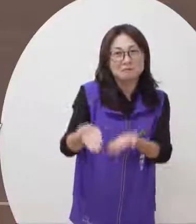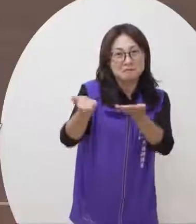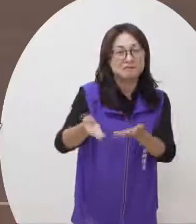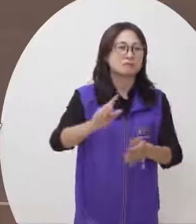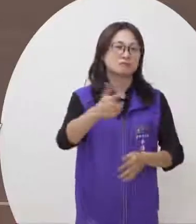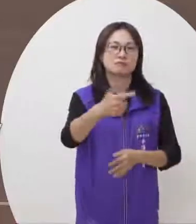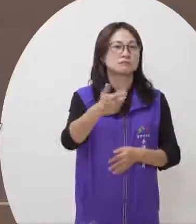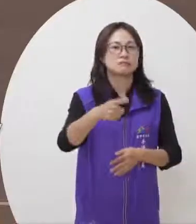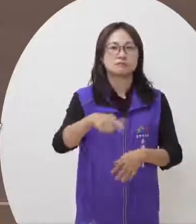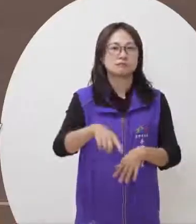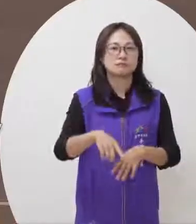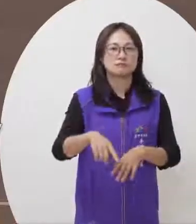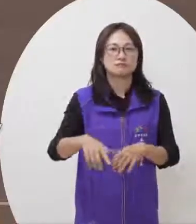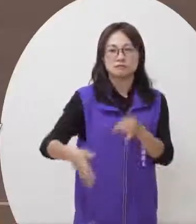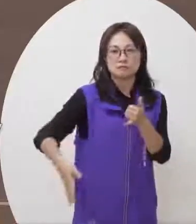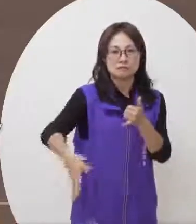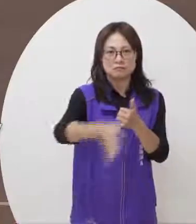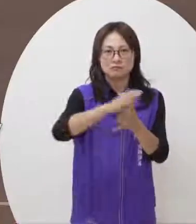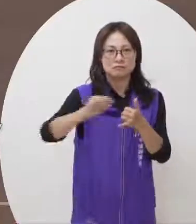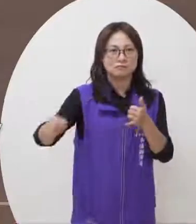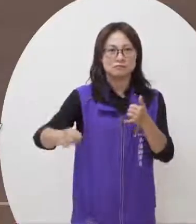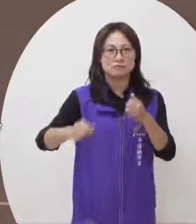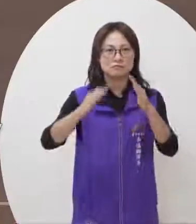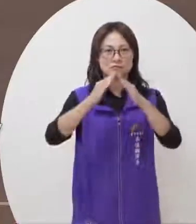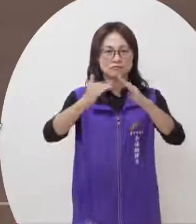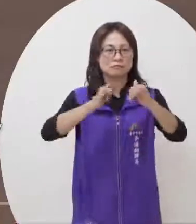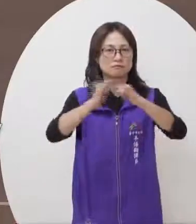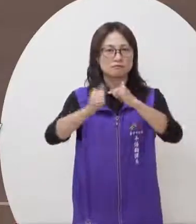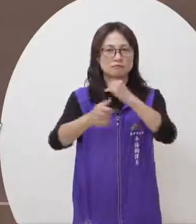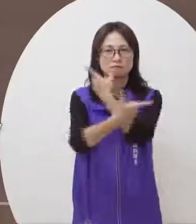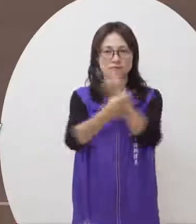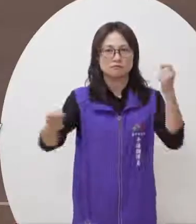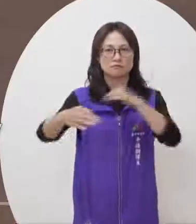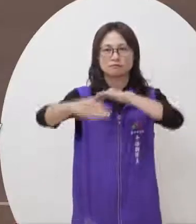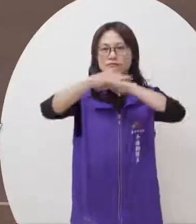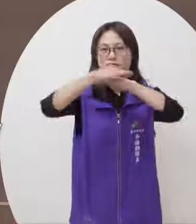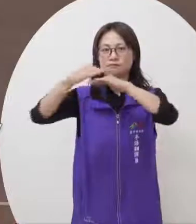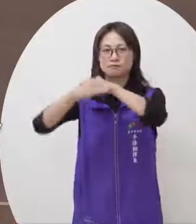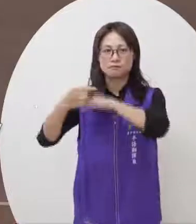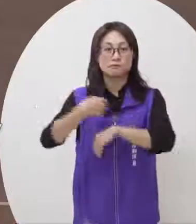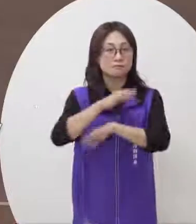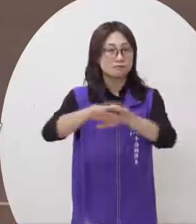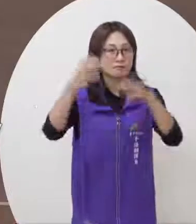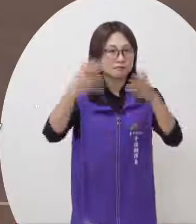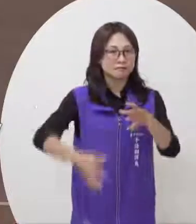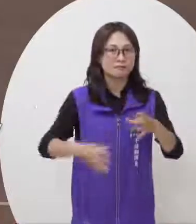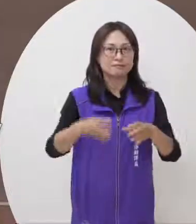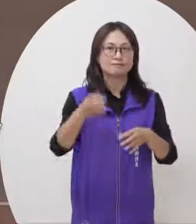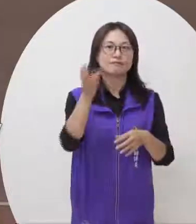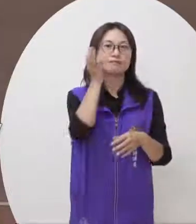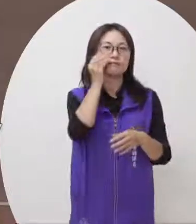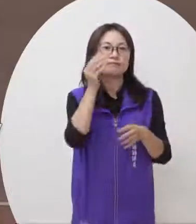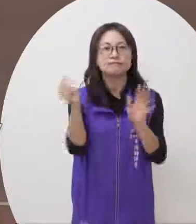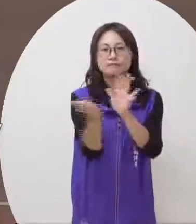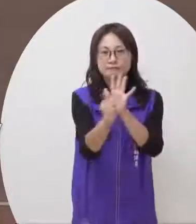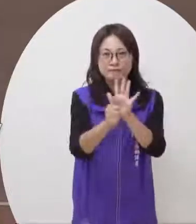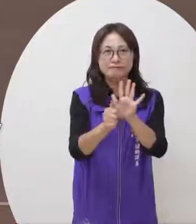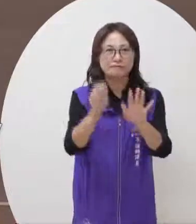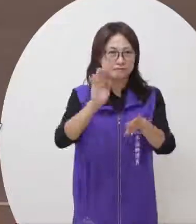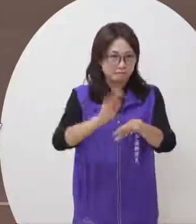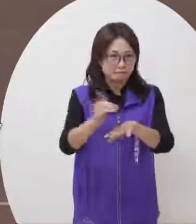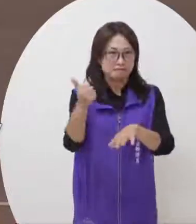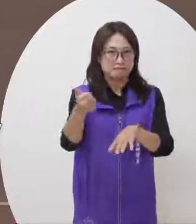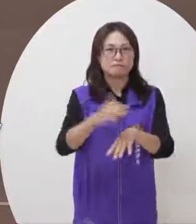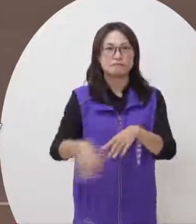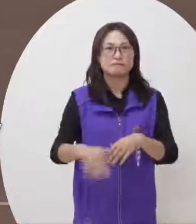民都可以。平等来参加这，那我们会办好看的活动哈。接着开始，里面会有很